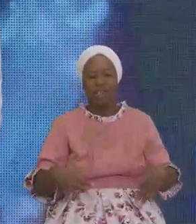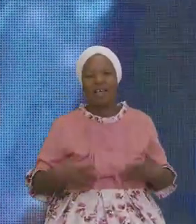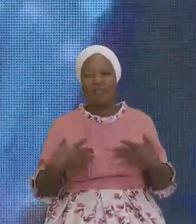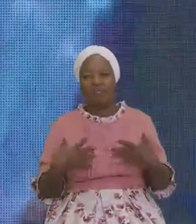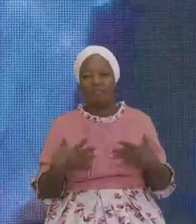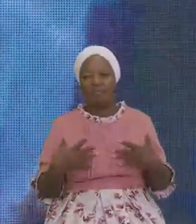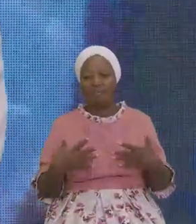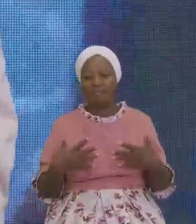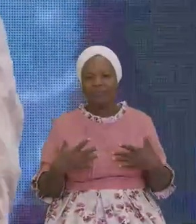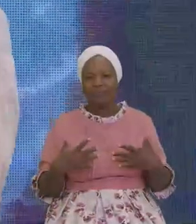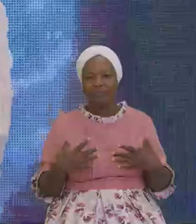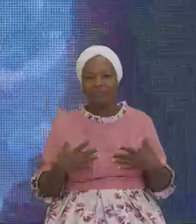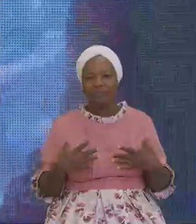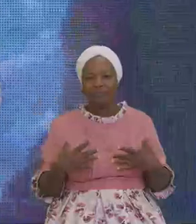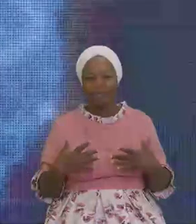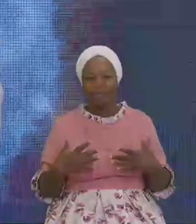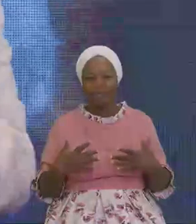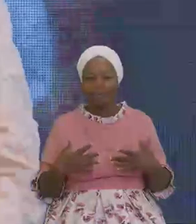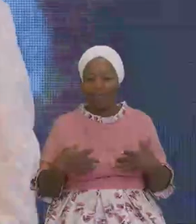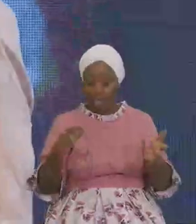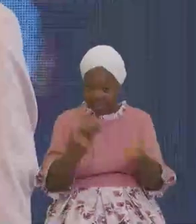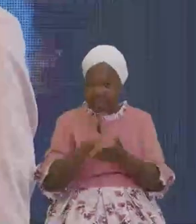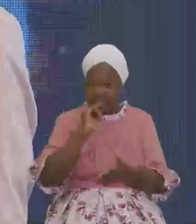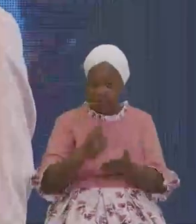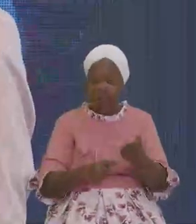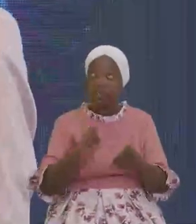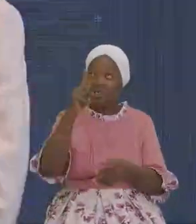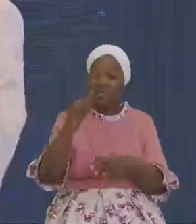Sa venue avec la vie abondante.